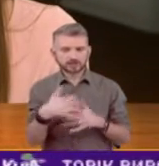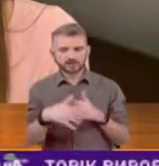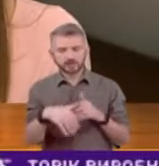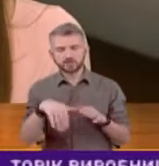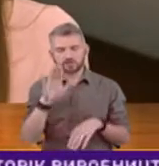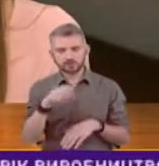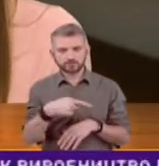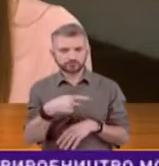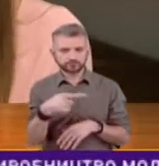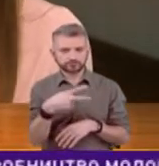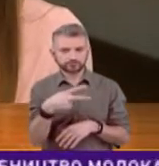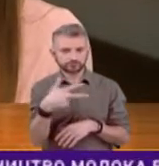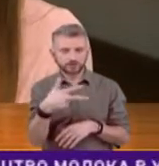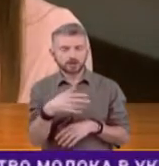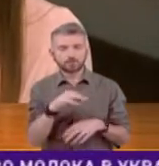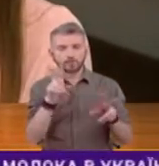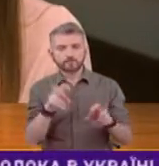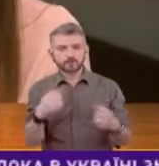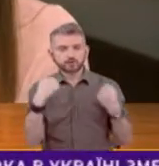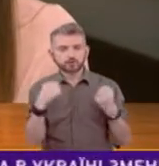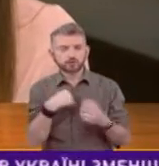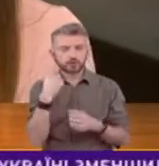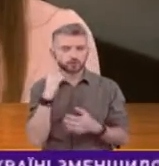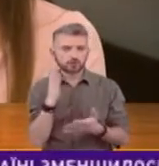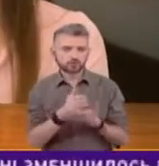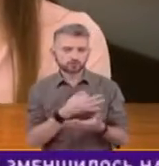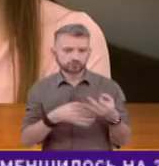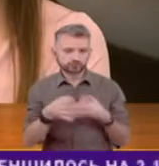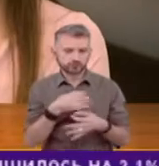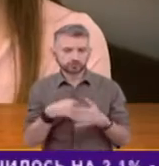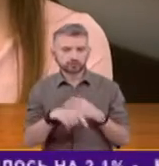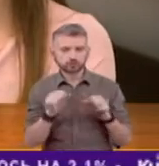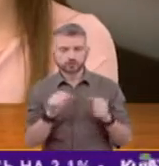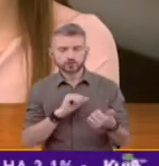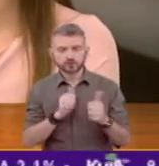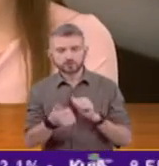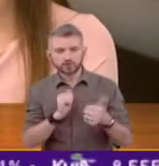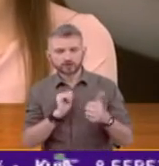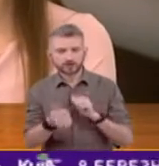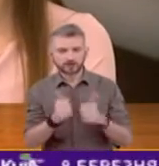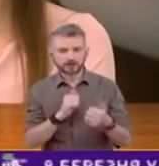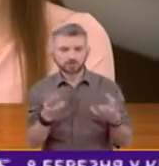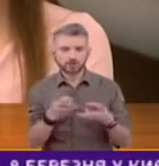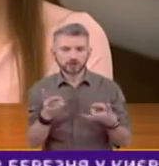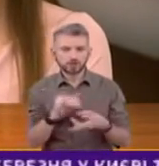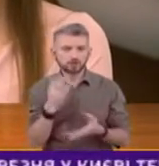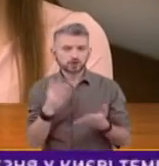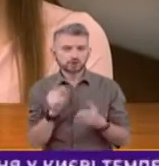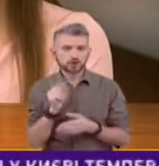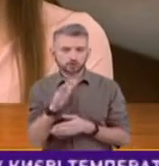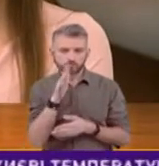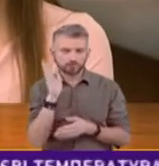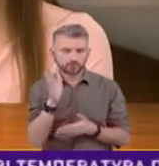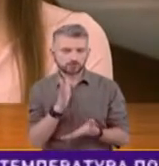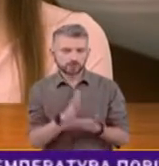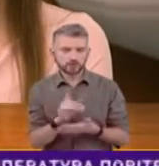верхній. Там по видам спорту, я думаю, що це ще матиме дискусійну історію, тому що можуть змінюватися потреби, і, можливо, на той момент ми